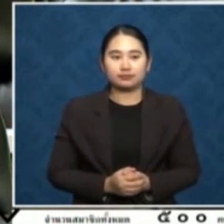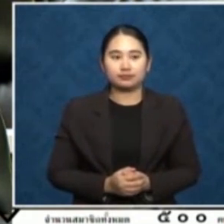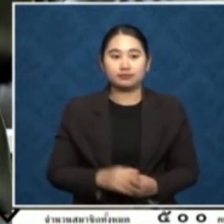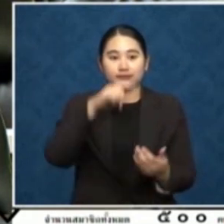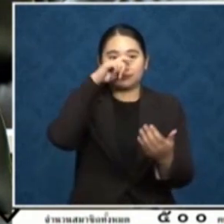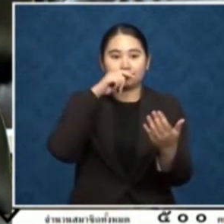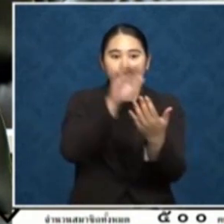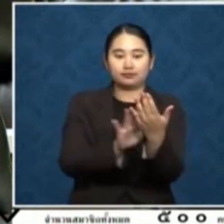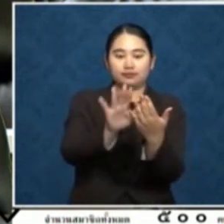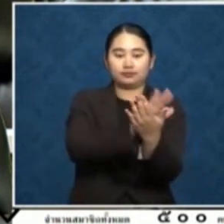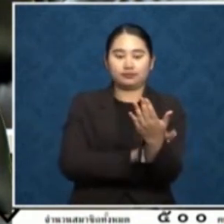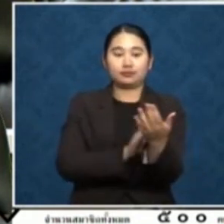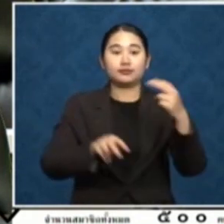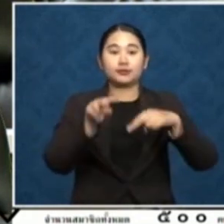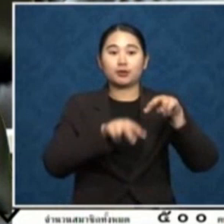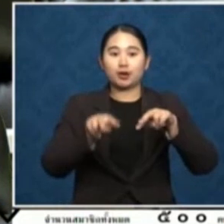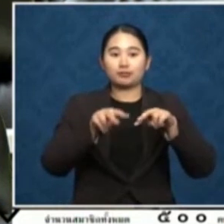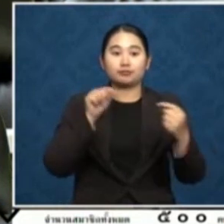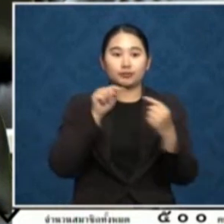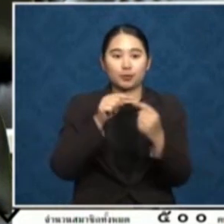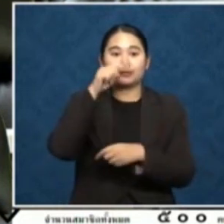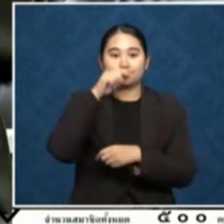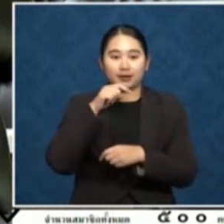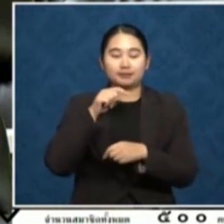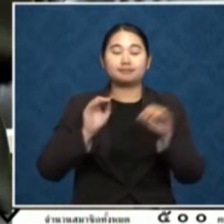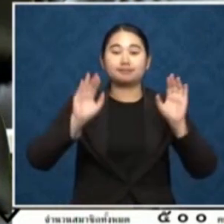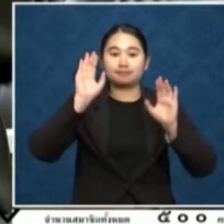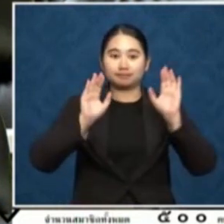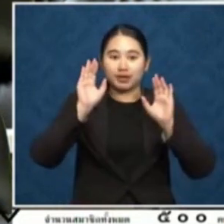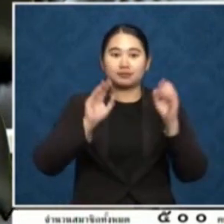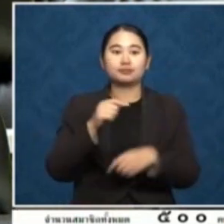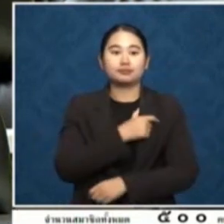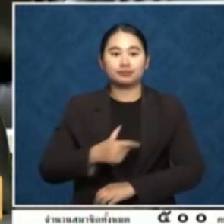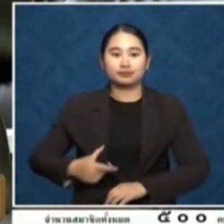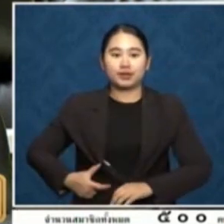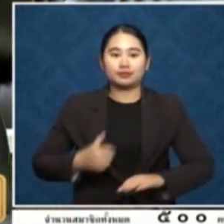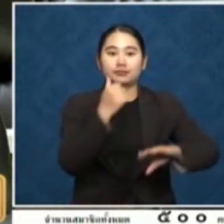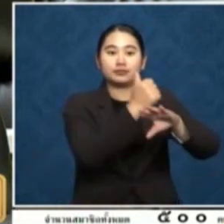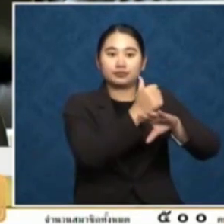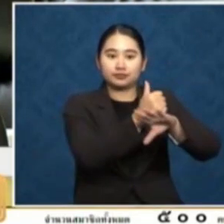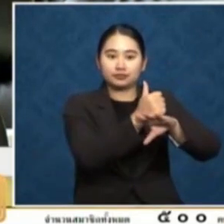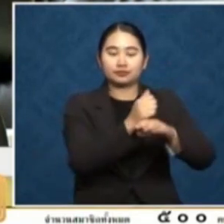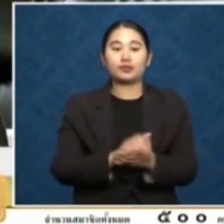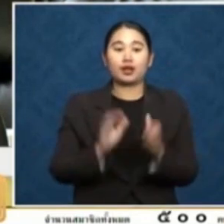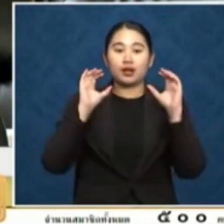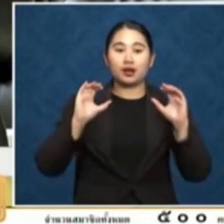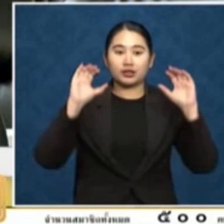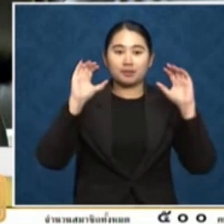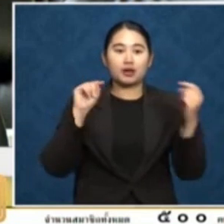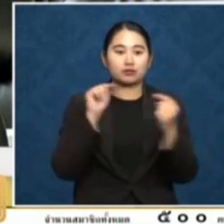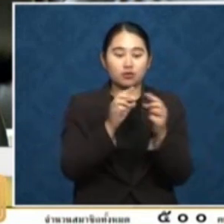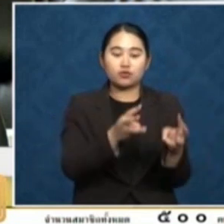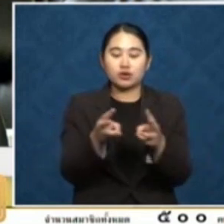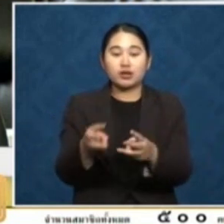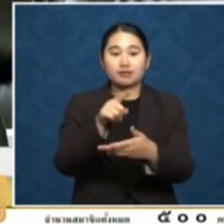ครับประเทศไทยเราปกครองในระบอบประชาธิปไตยอันมีพระมหากษัตริย์เป็นประมุ